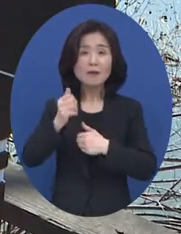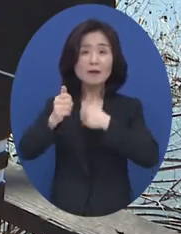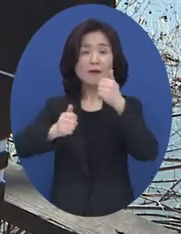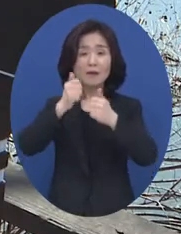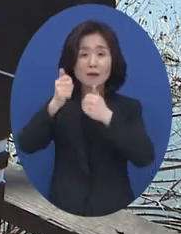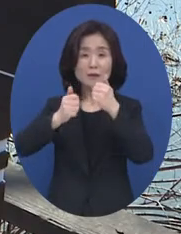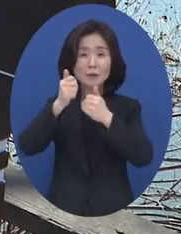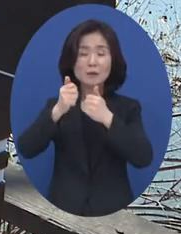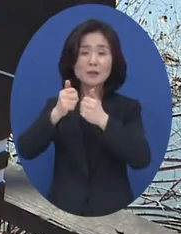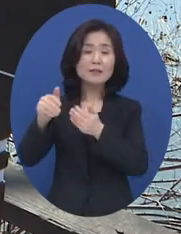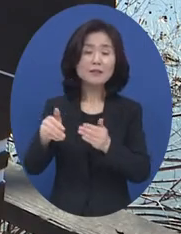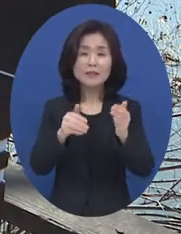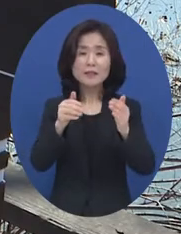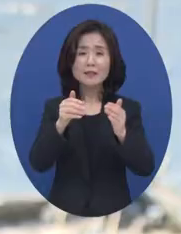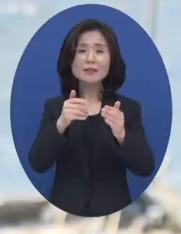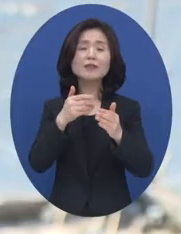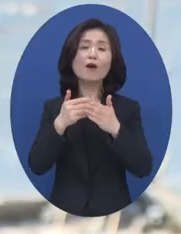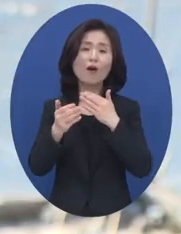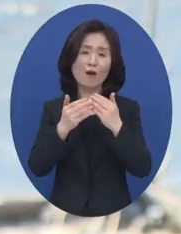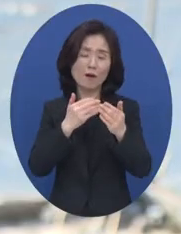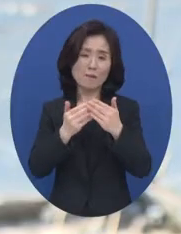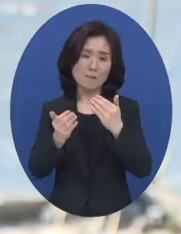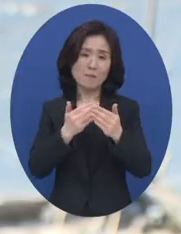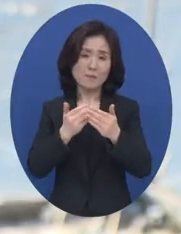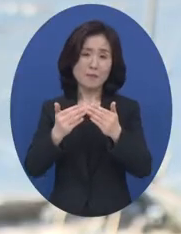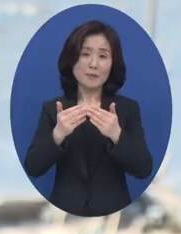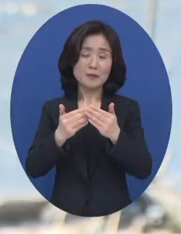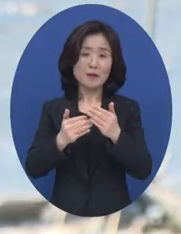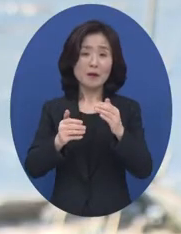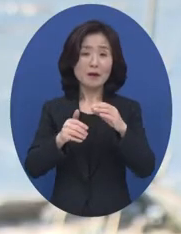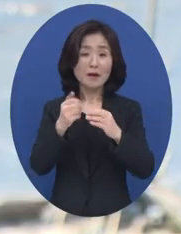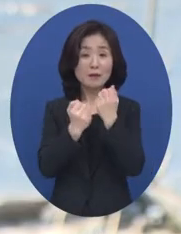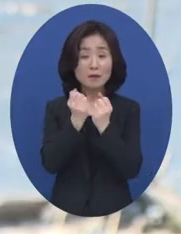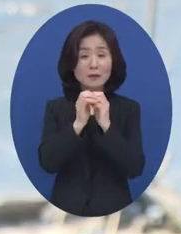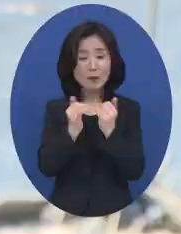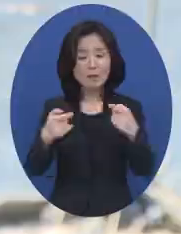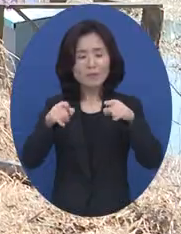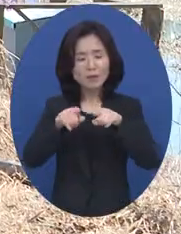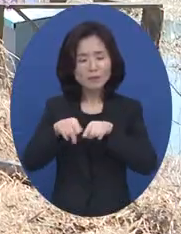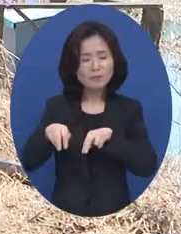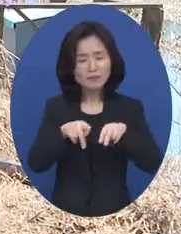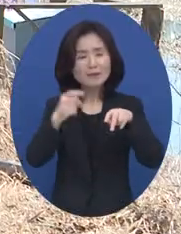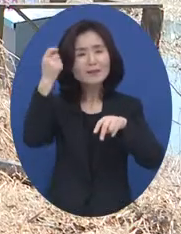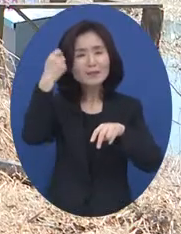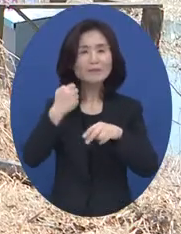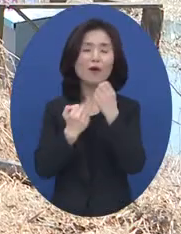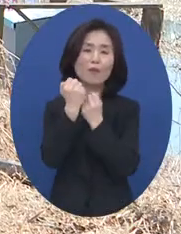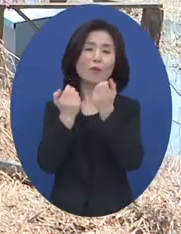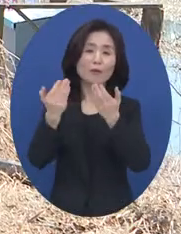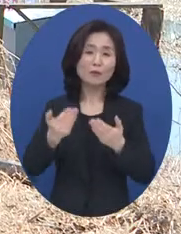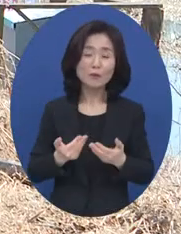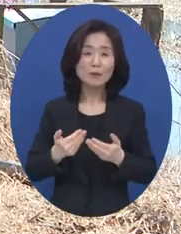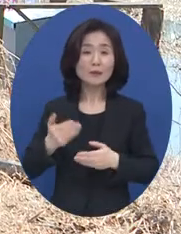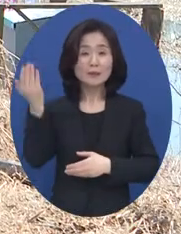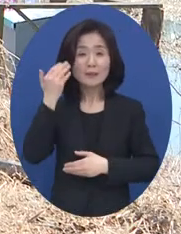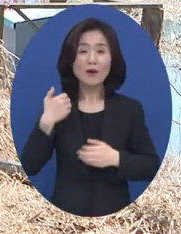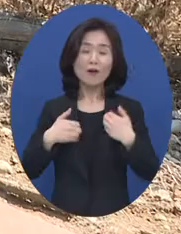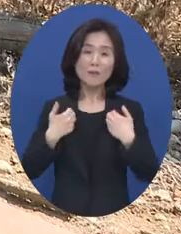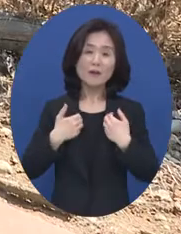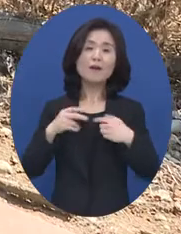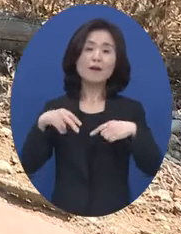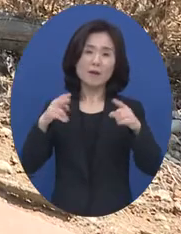누구나 선조들의 숨결이 깃든 역사문화 탐방로를 해설사와 동행하는 기분으로 걷고